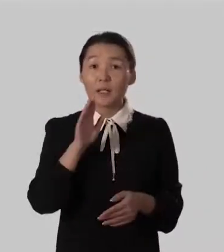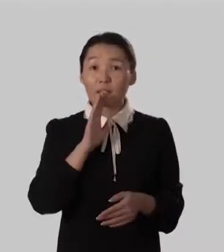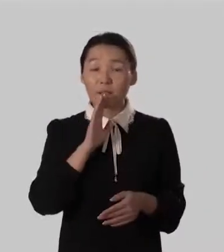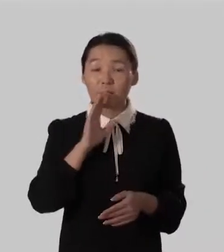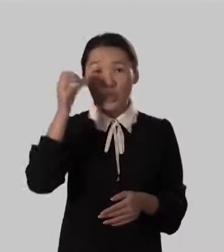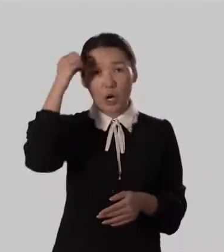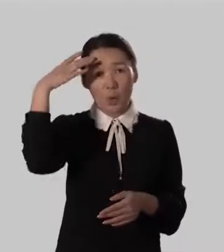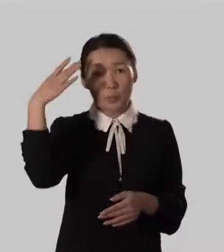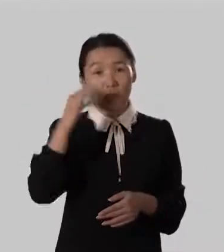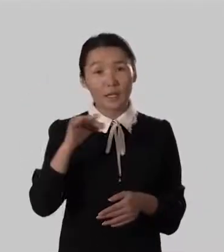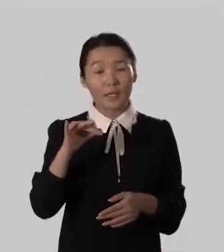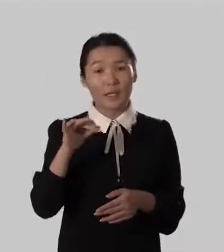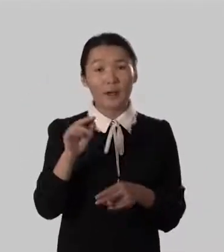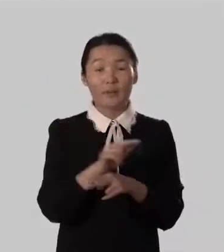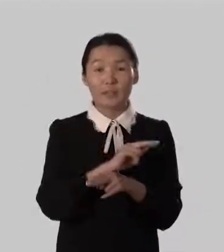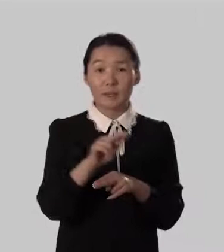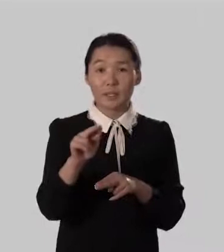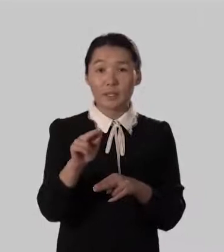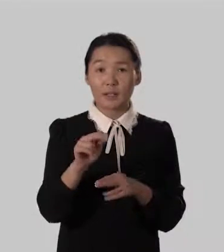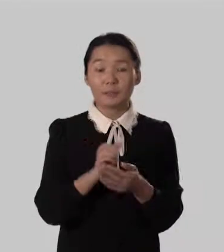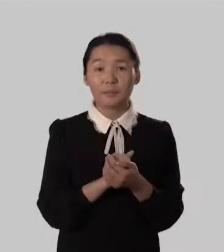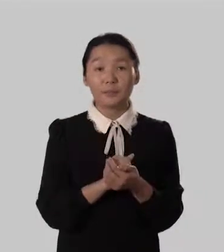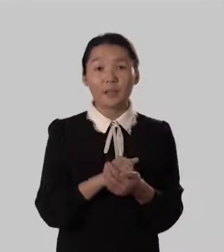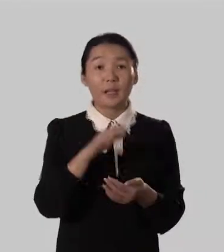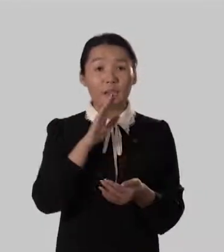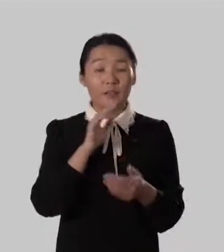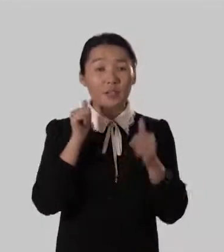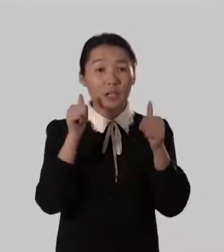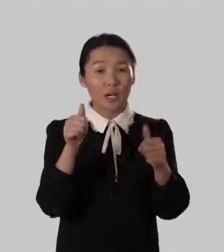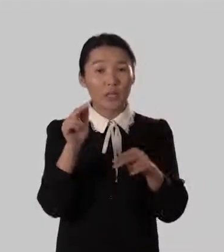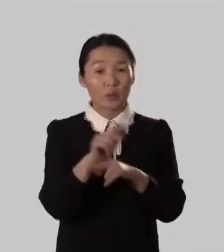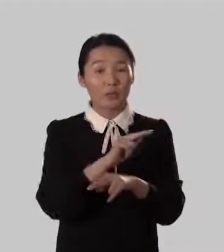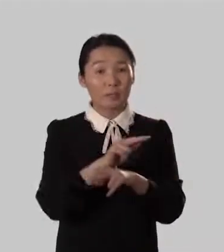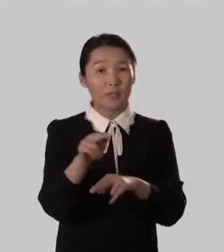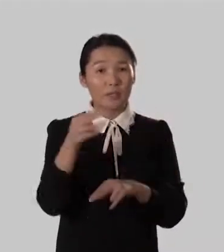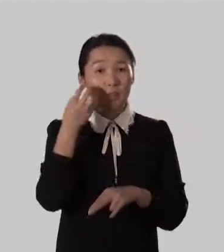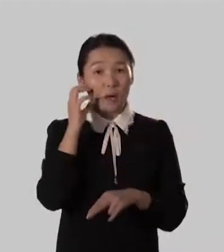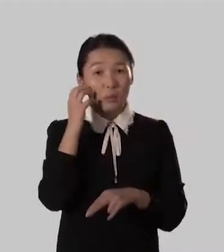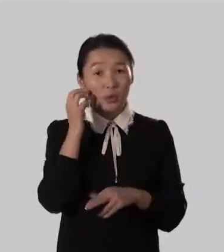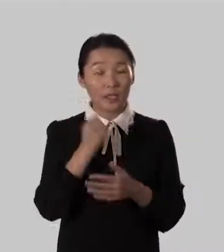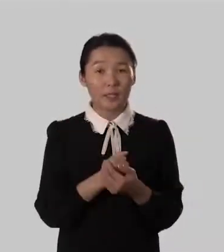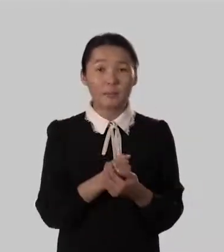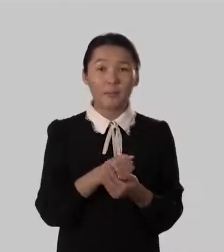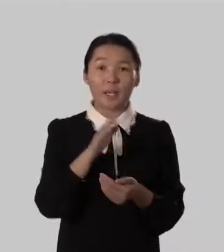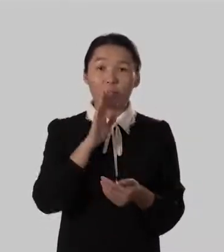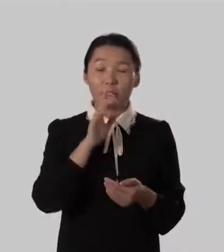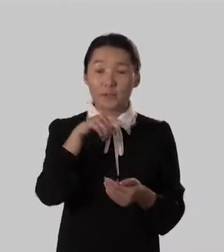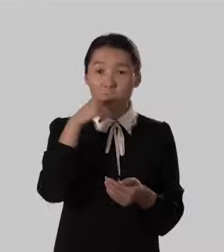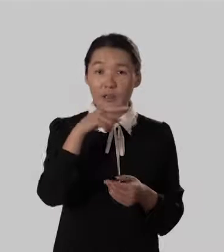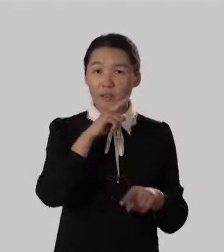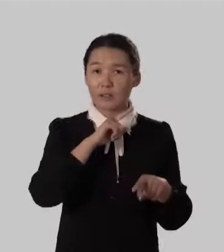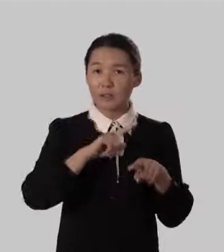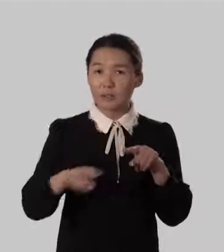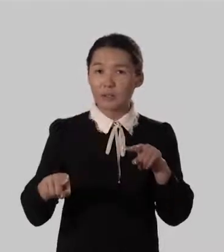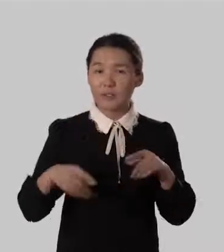девочка умна и воспитана девочка хорошо воспитана бабушкой девочка